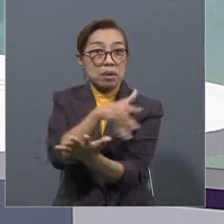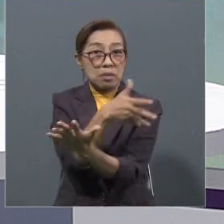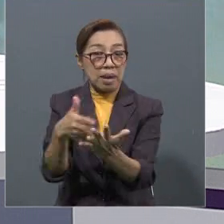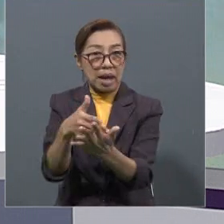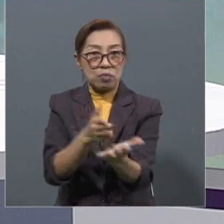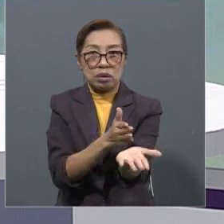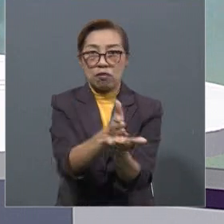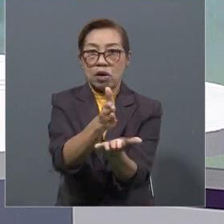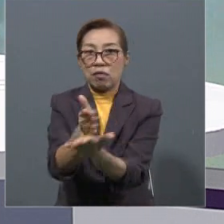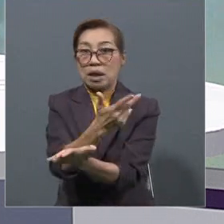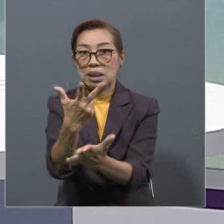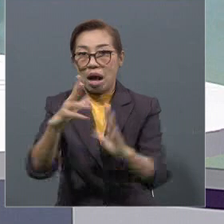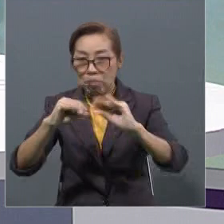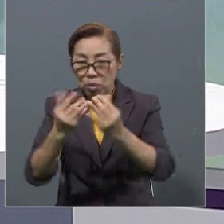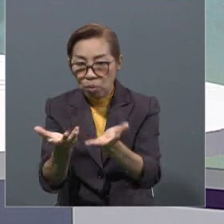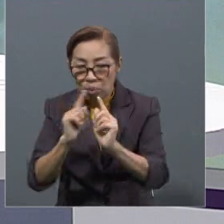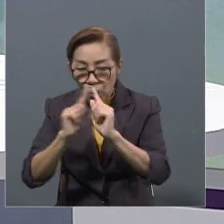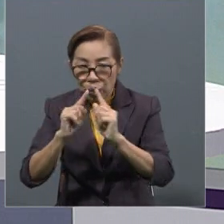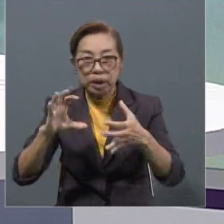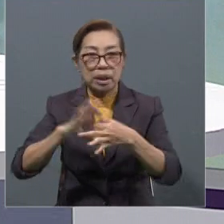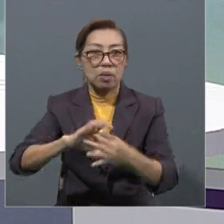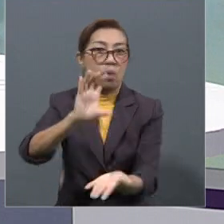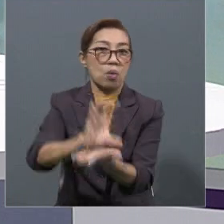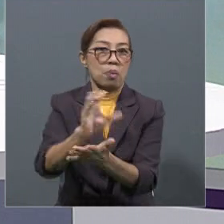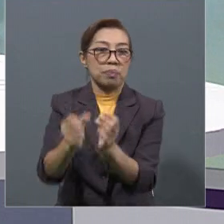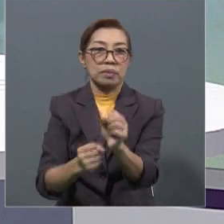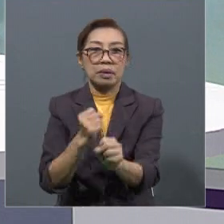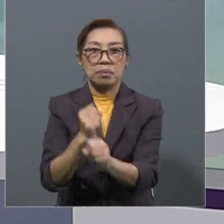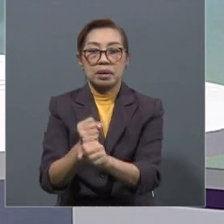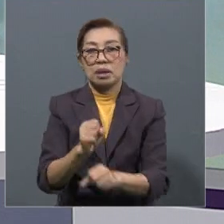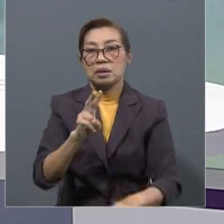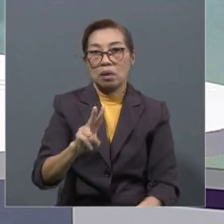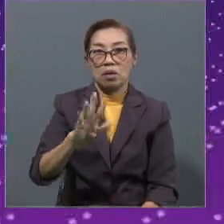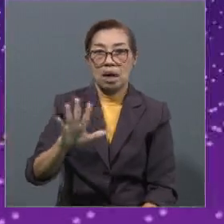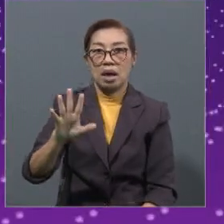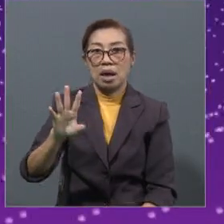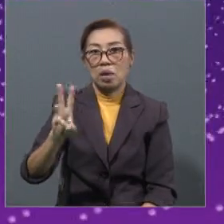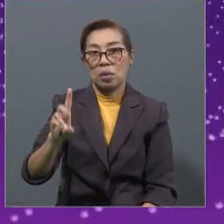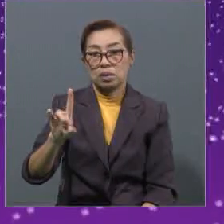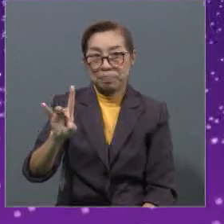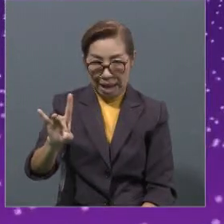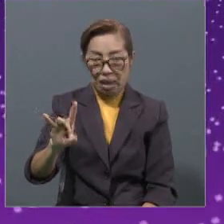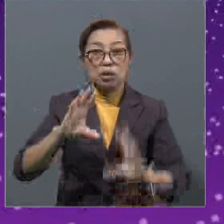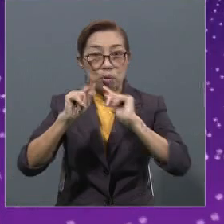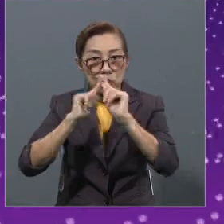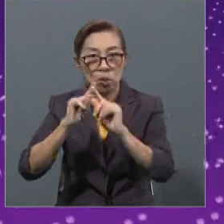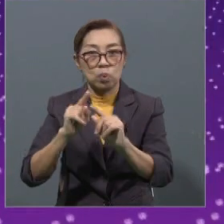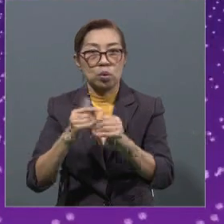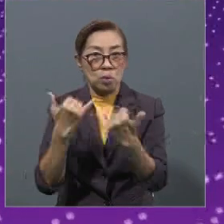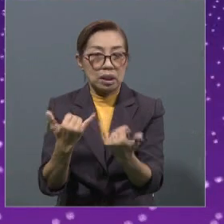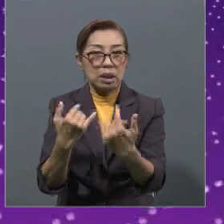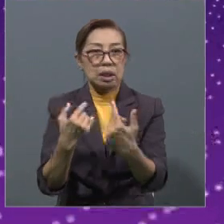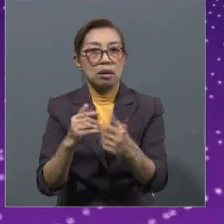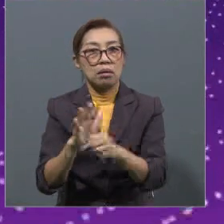ร่วม 3ฝ่ายกรอบพิจารณาร่างพระราชบัญญัติงบประมาณรายจ่ายประจำปี 2568นะคะจริงๆมีในวันนี้แต่อย่างที่